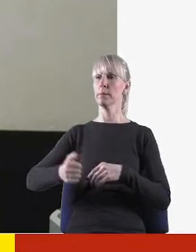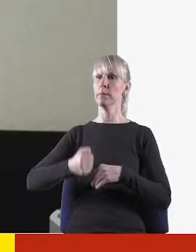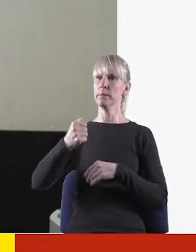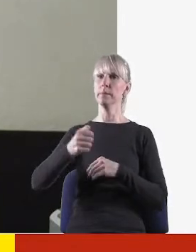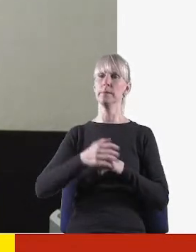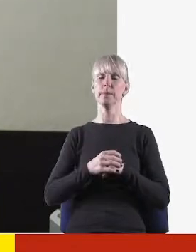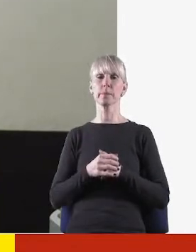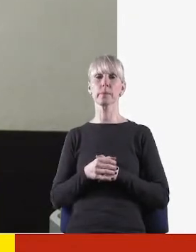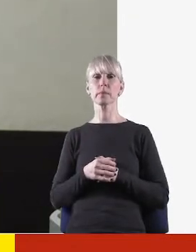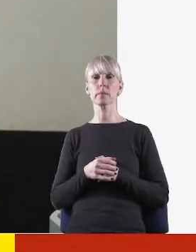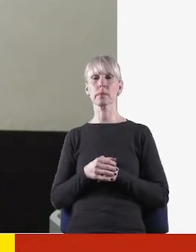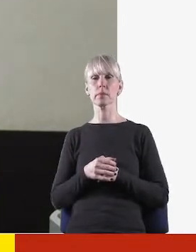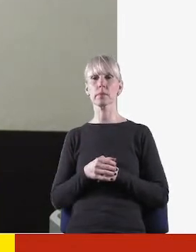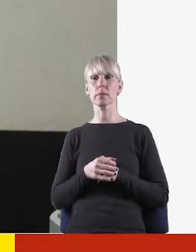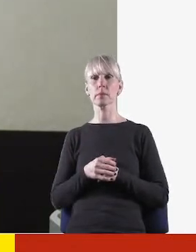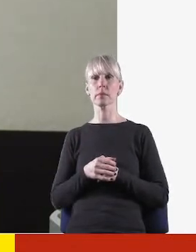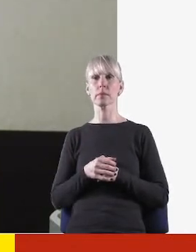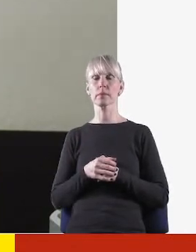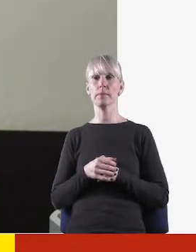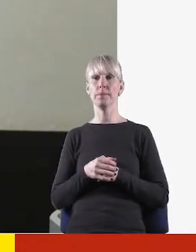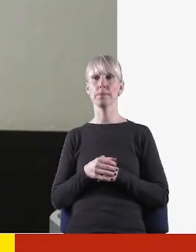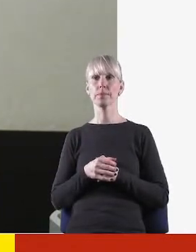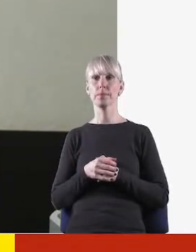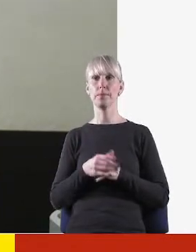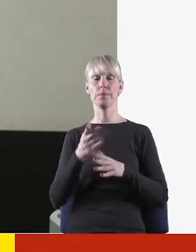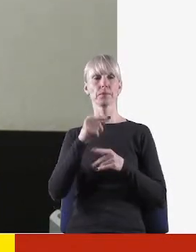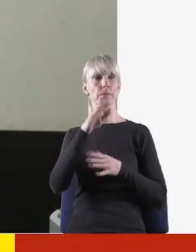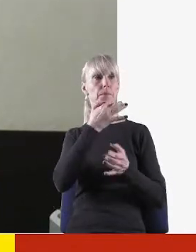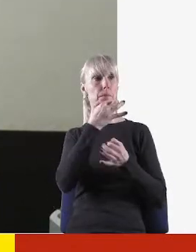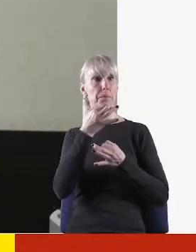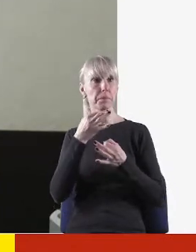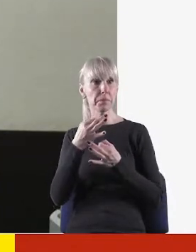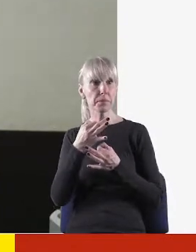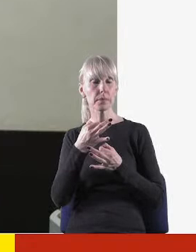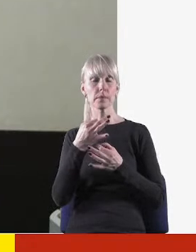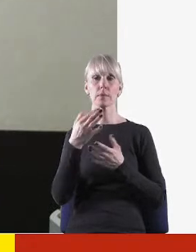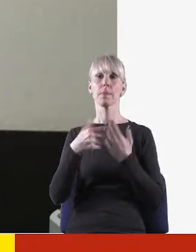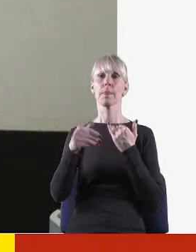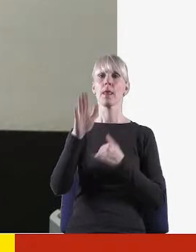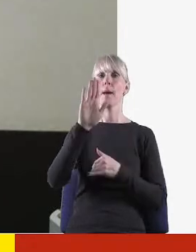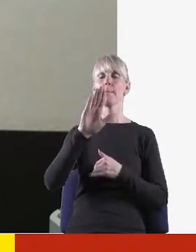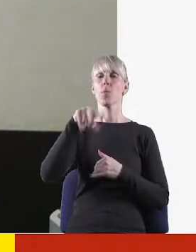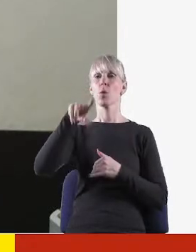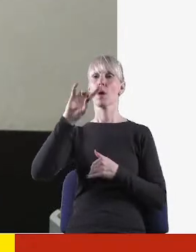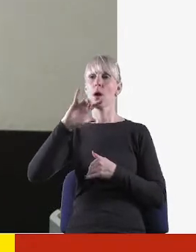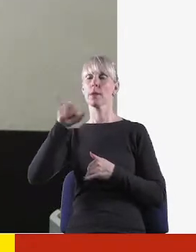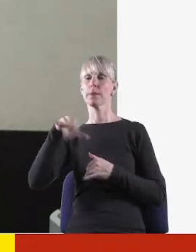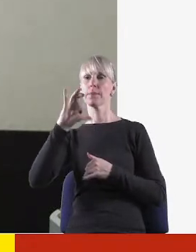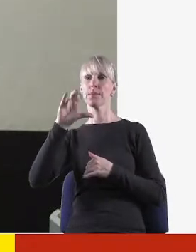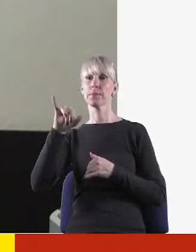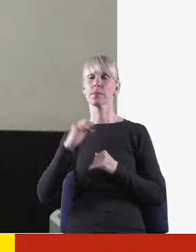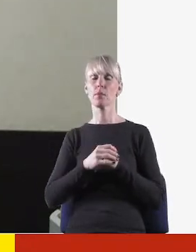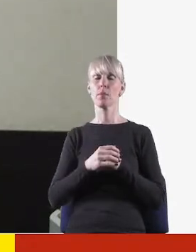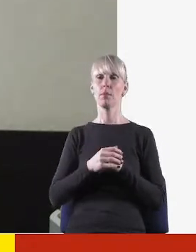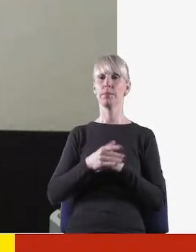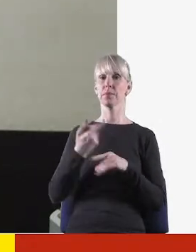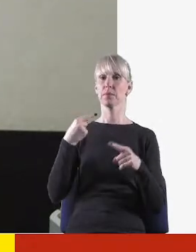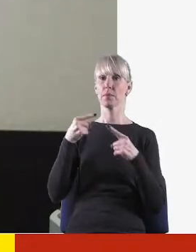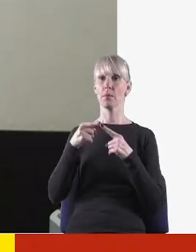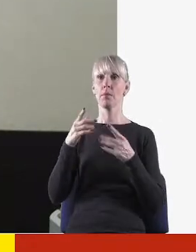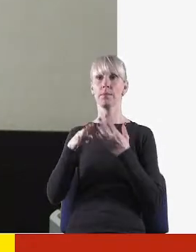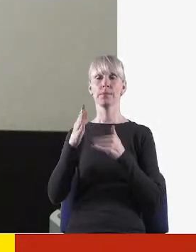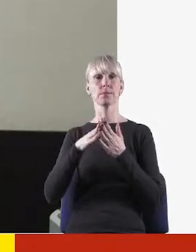Państwo. Odnośnie pytania Pana Radnego Bugajskiego dotyczącego